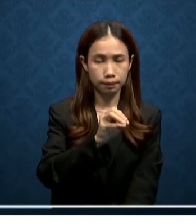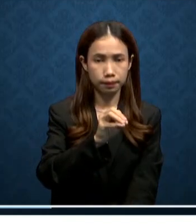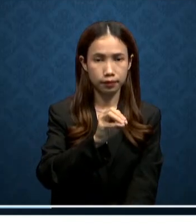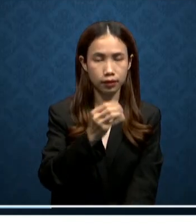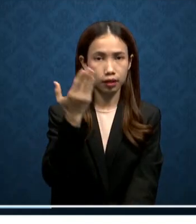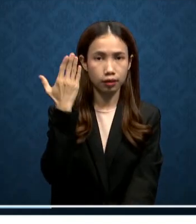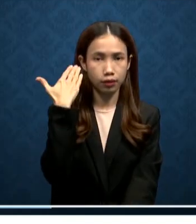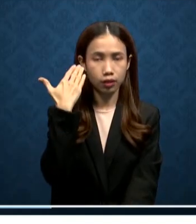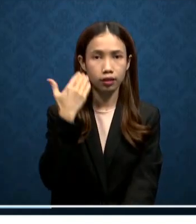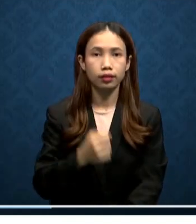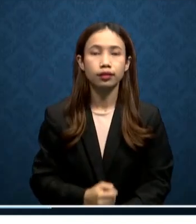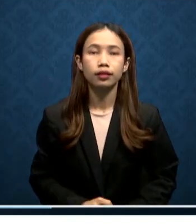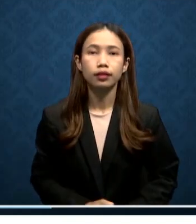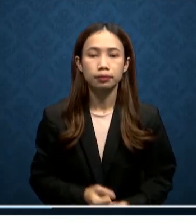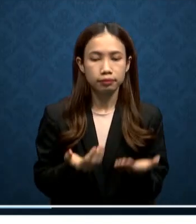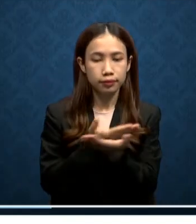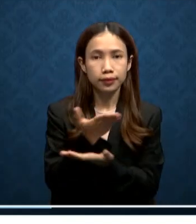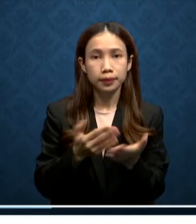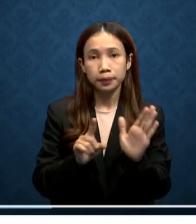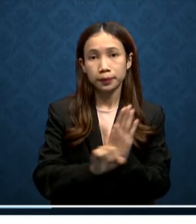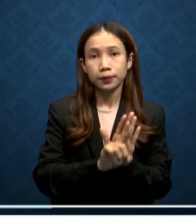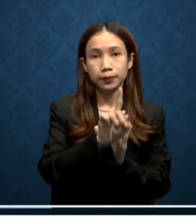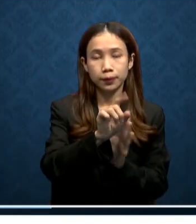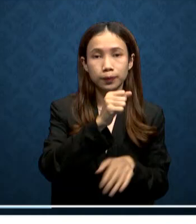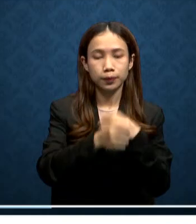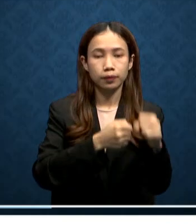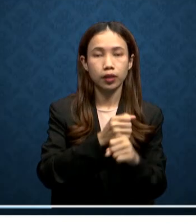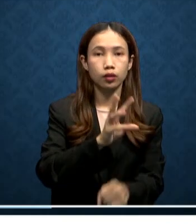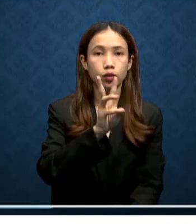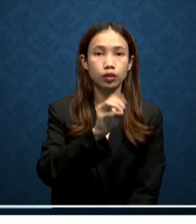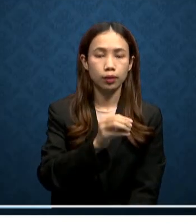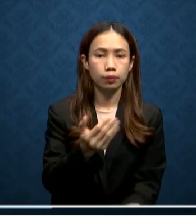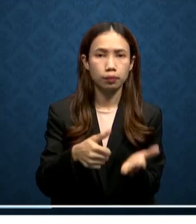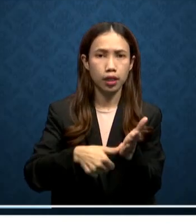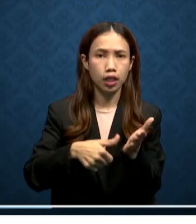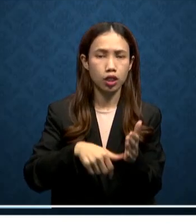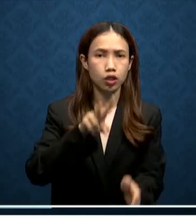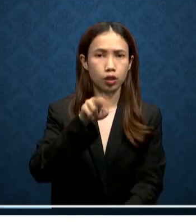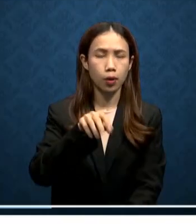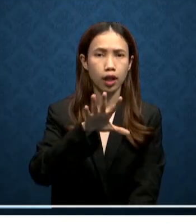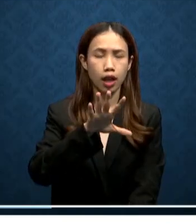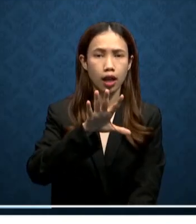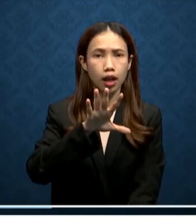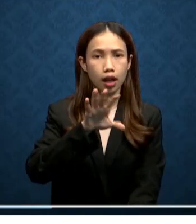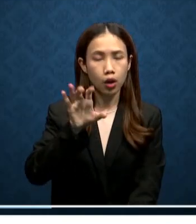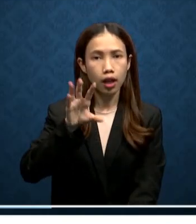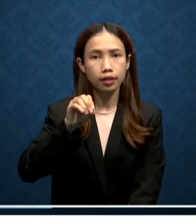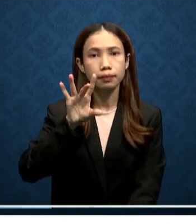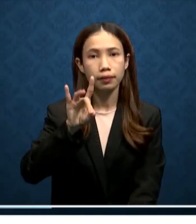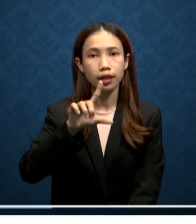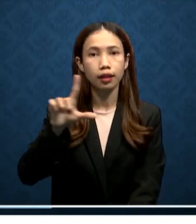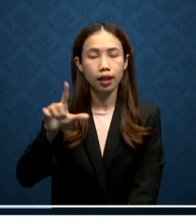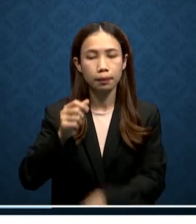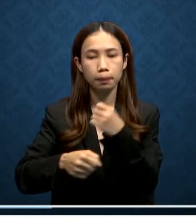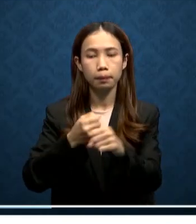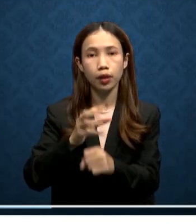ได้มีการพิจารณาครั้งแรกเนี่ยท่านมีลูกหนี้ถึง2558ล้านนะปี